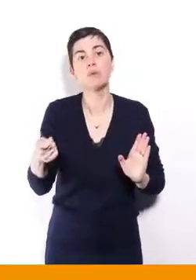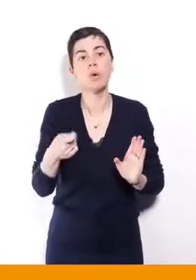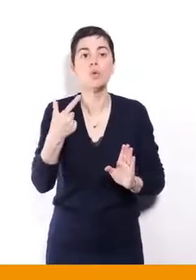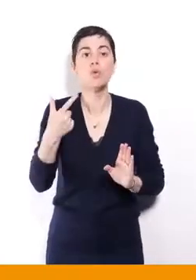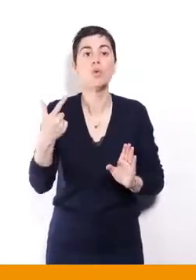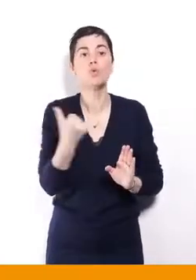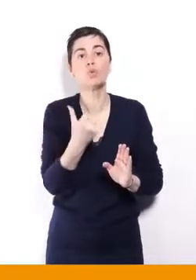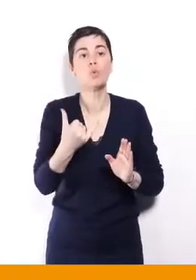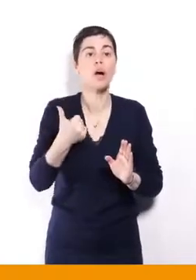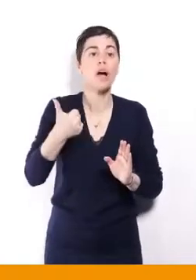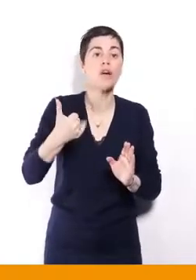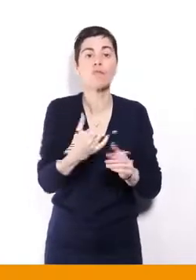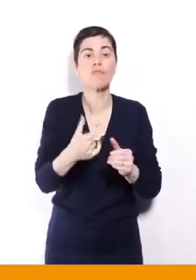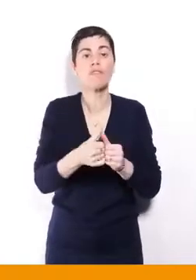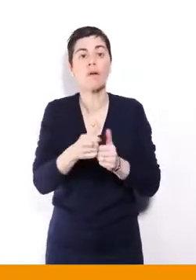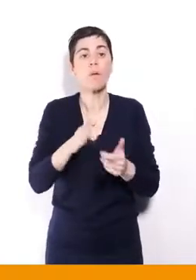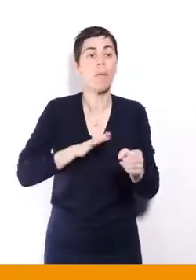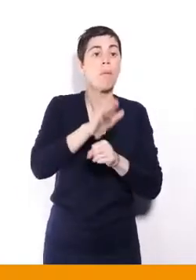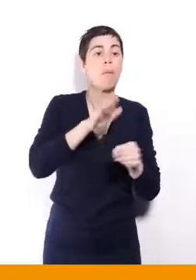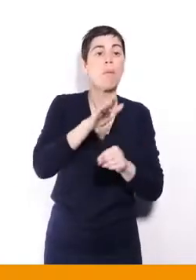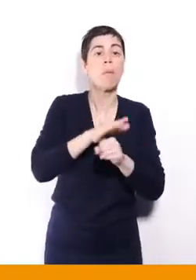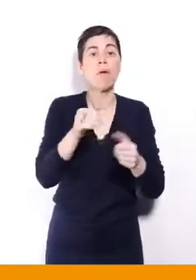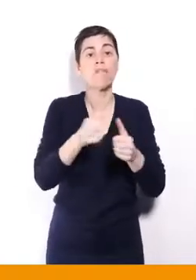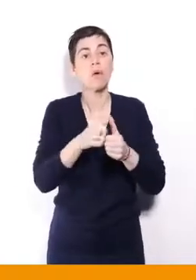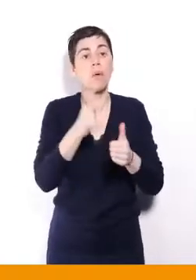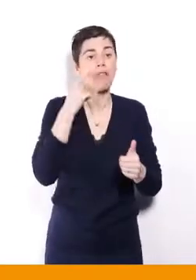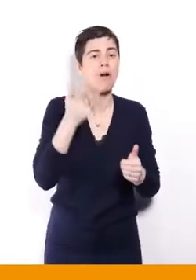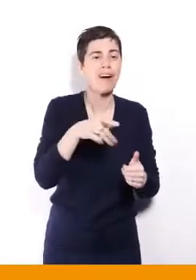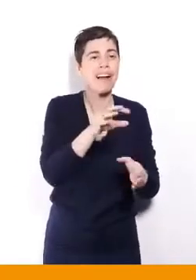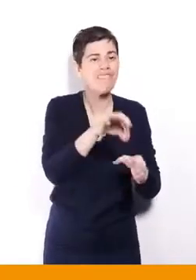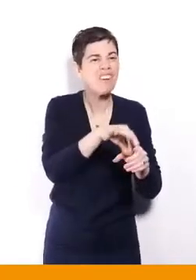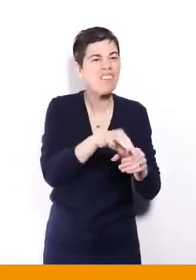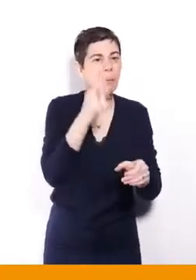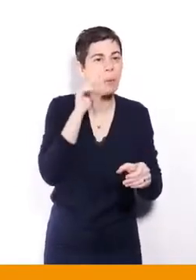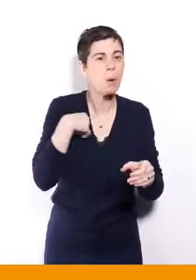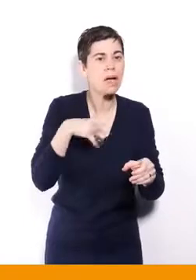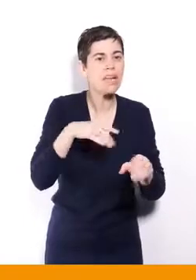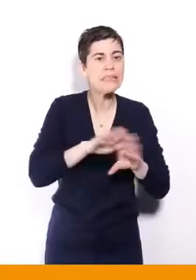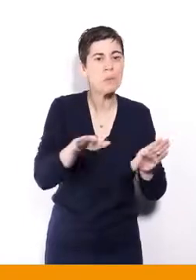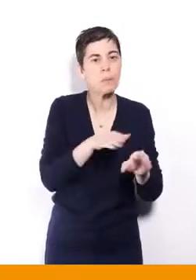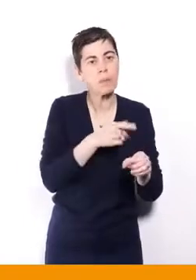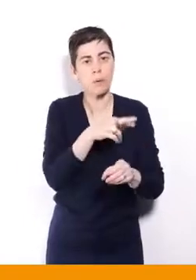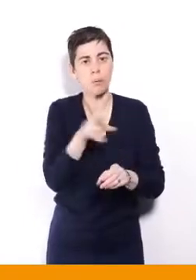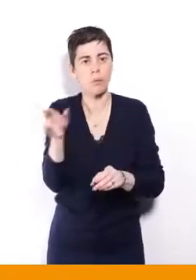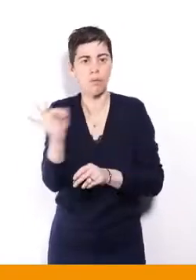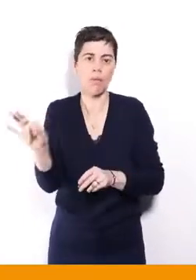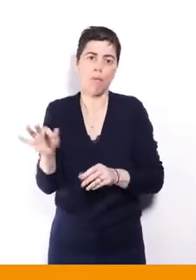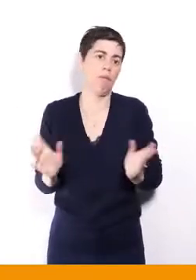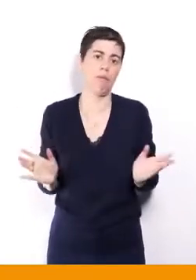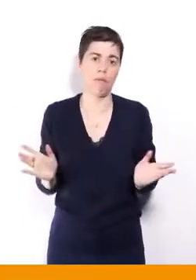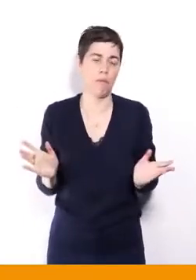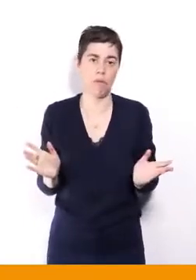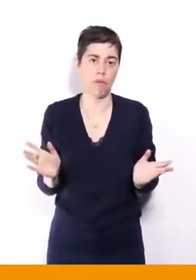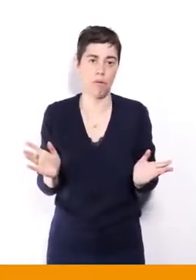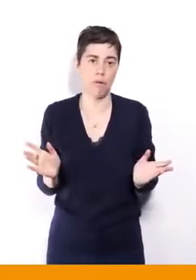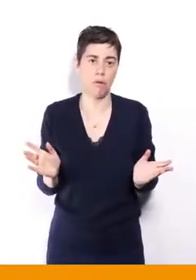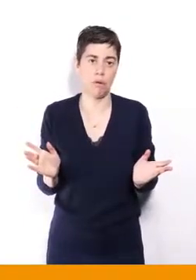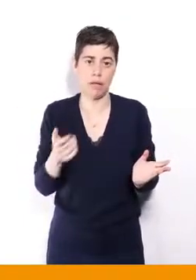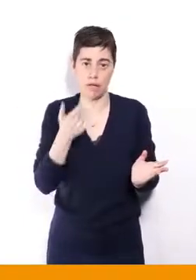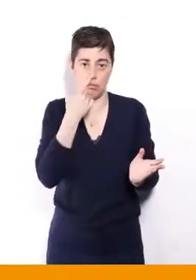ramasser quelques voix, ils vont perdre encore plus de temps et encore plus de